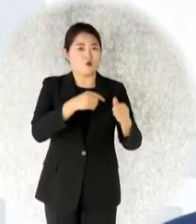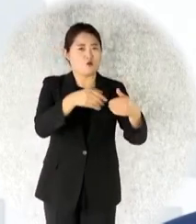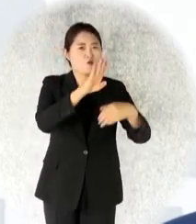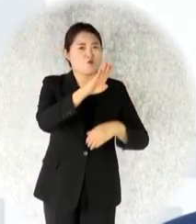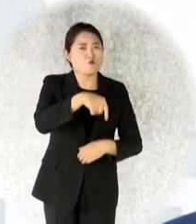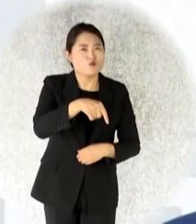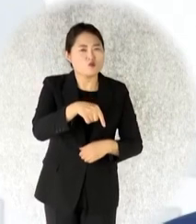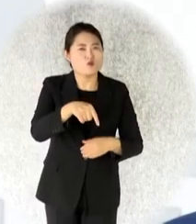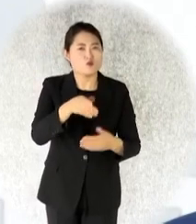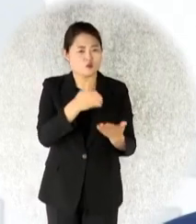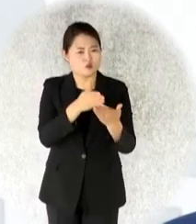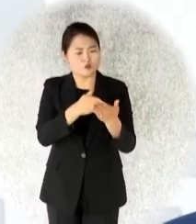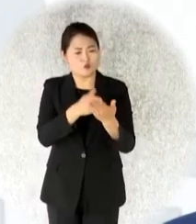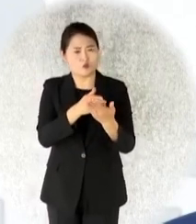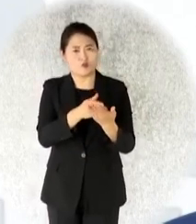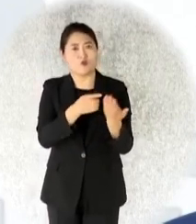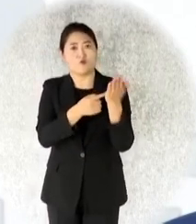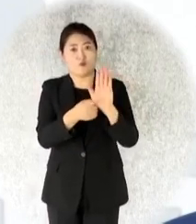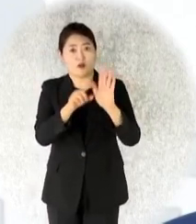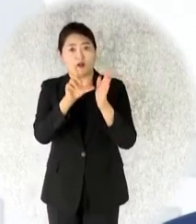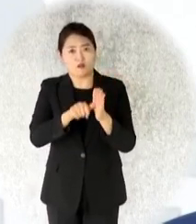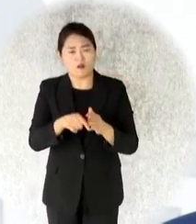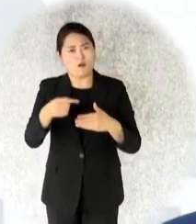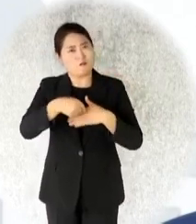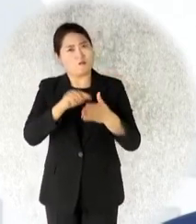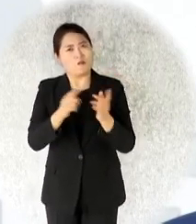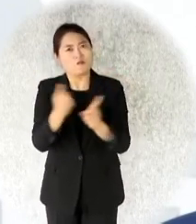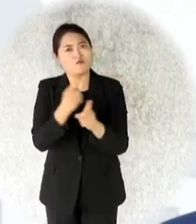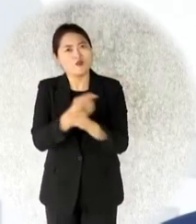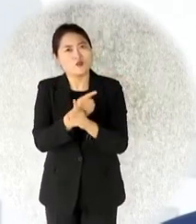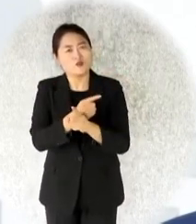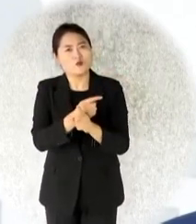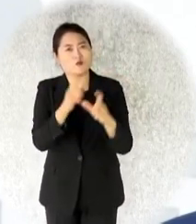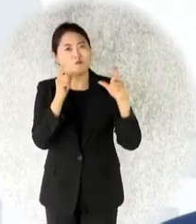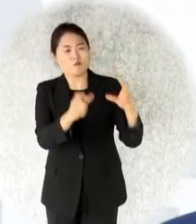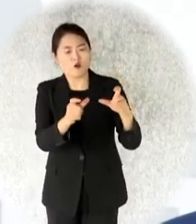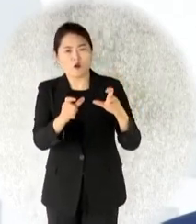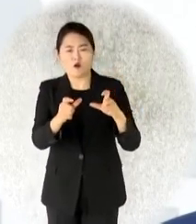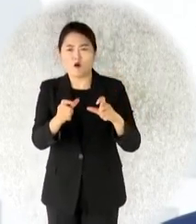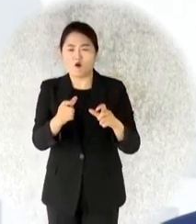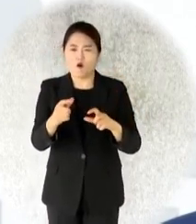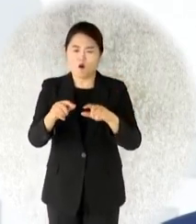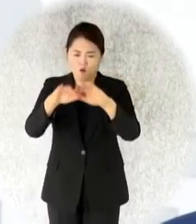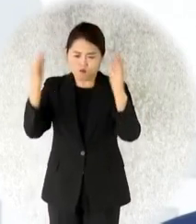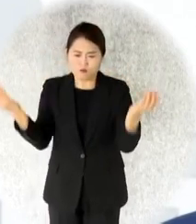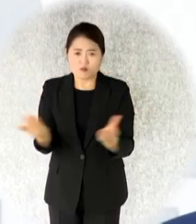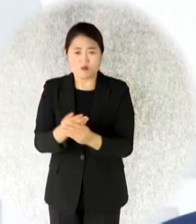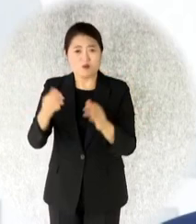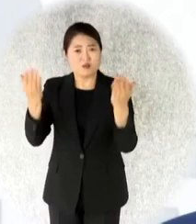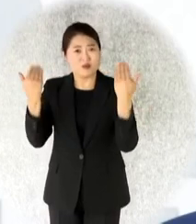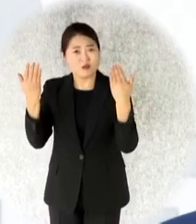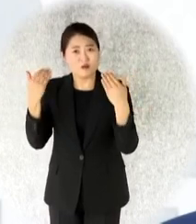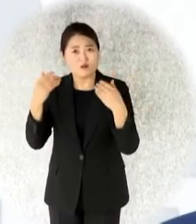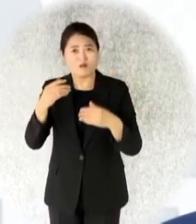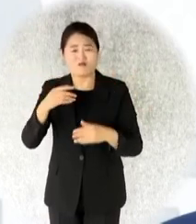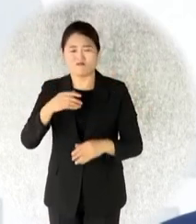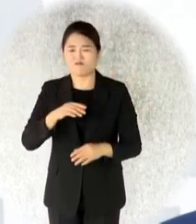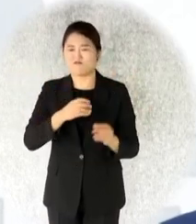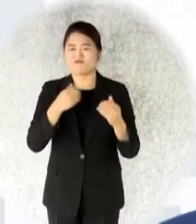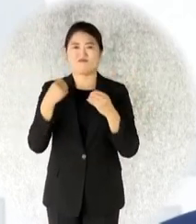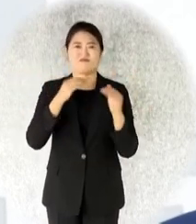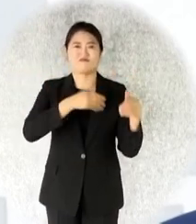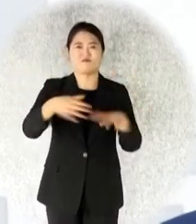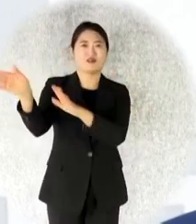브리핑에서 언급된 마음치유 진단 모두의 학교 따위가 아니라 아픔을